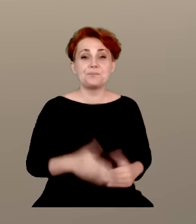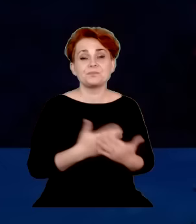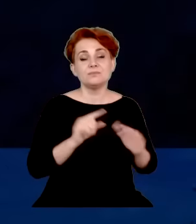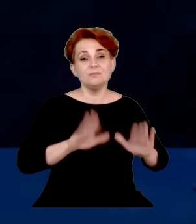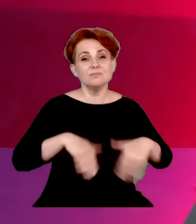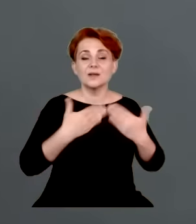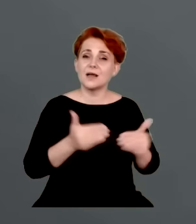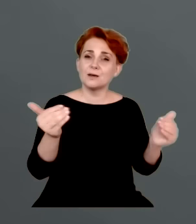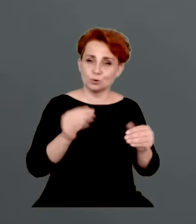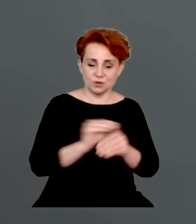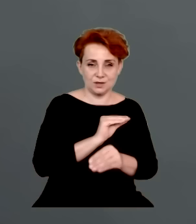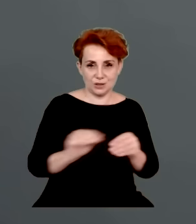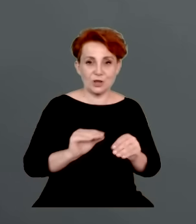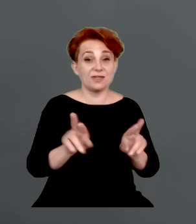leczenia.